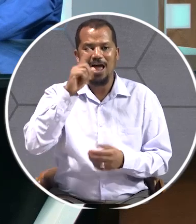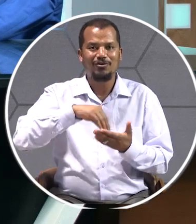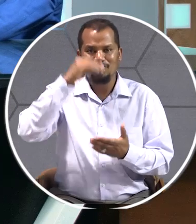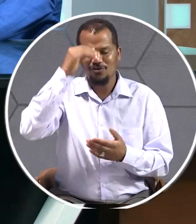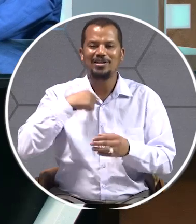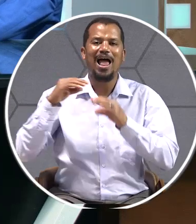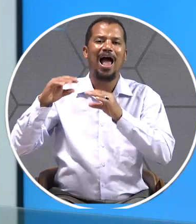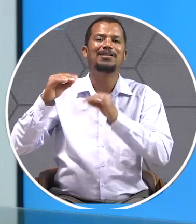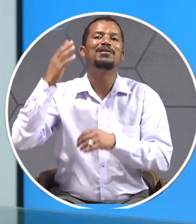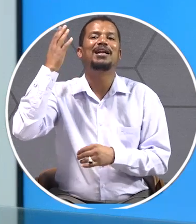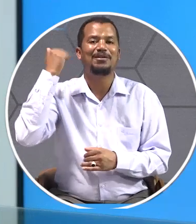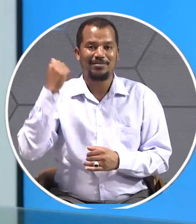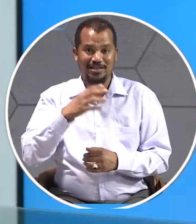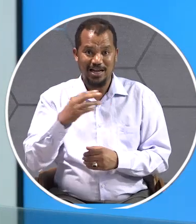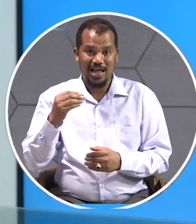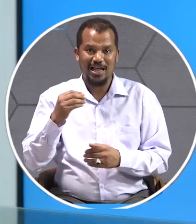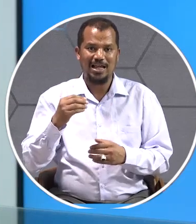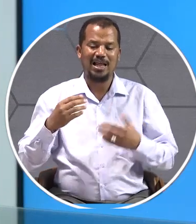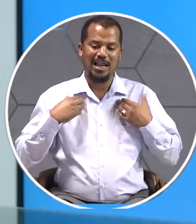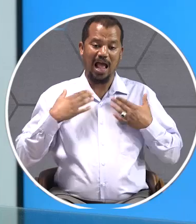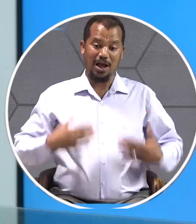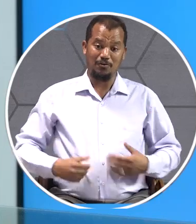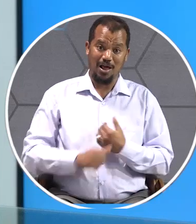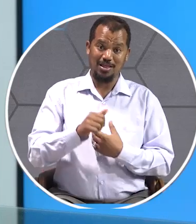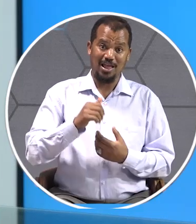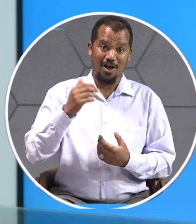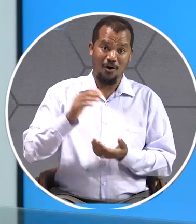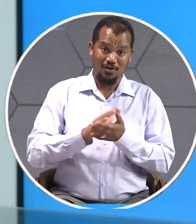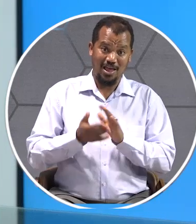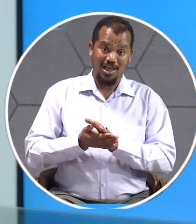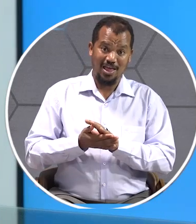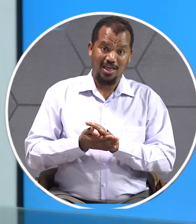ኮርስ ሰጥቻታለሁ እና ዲሴብልድ ሆኜ